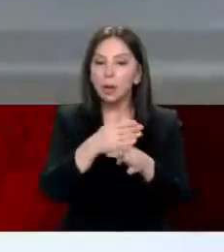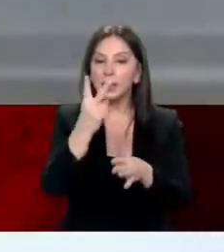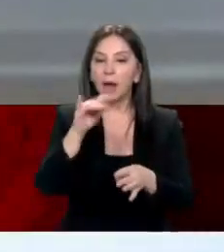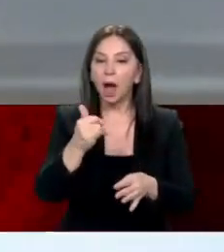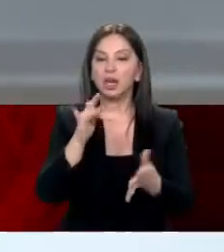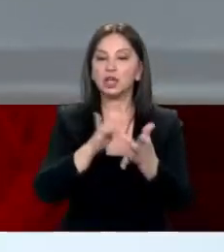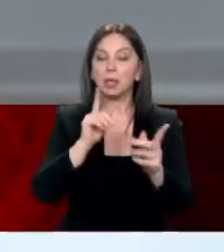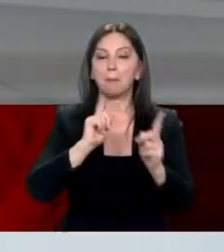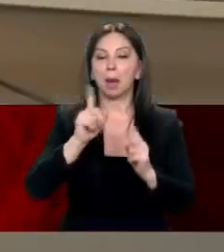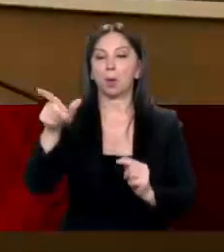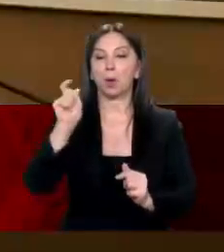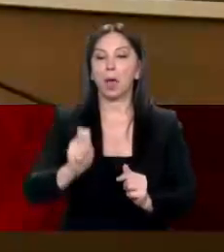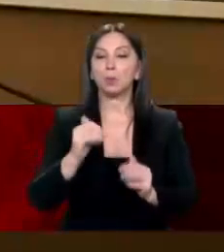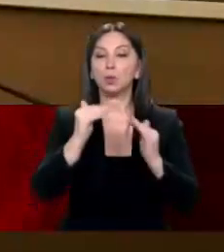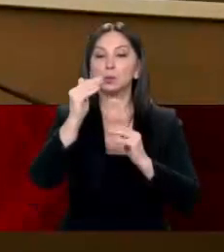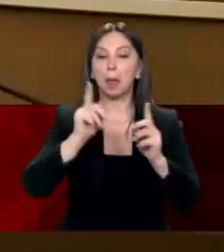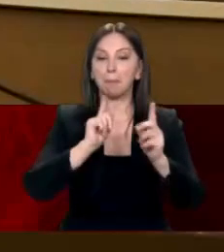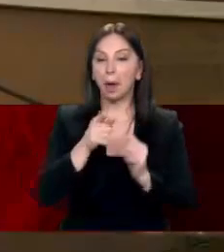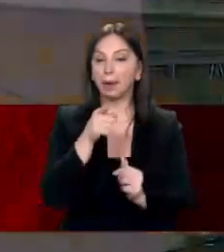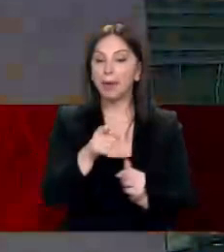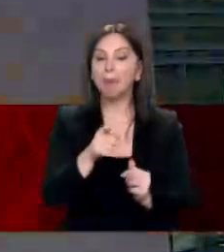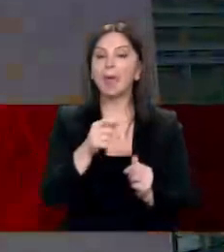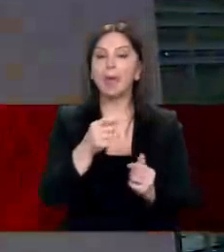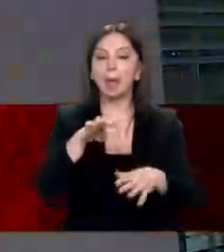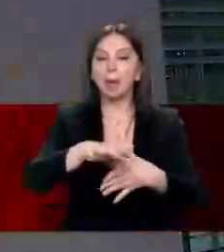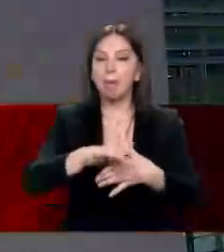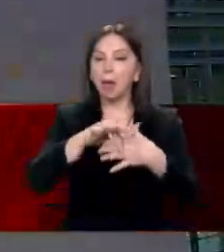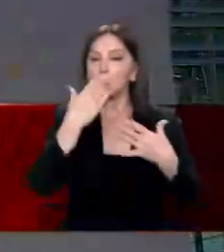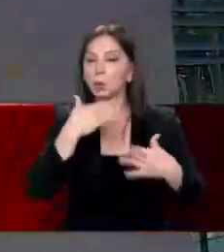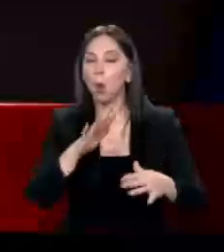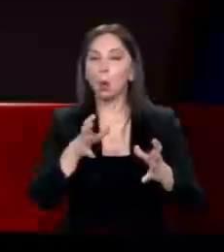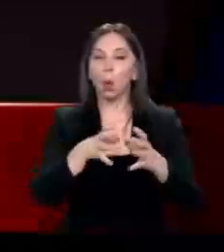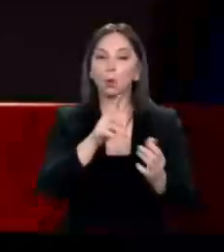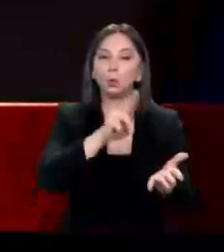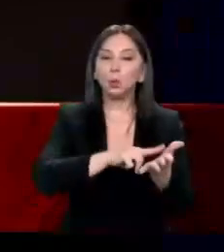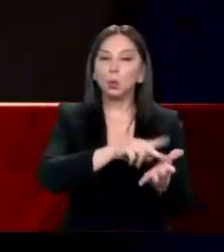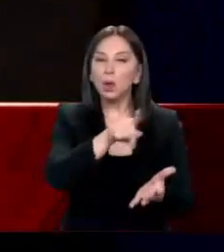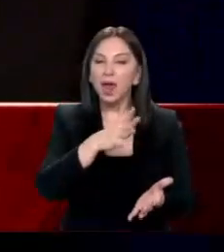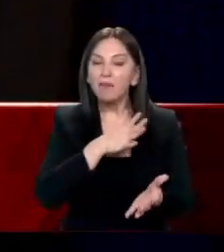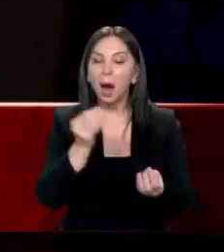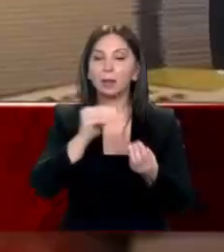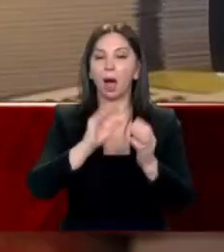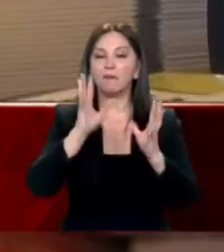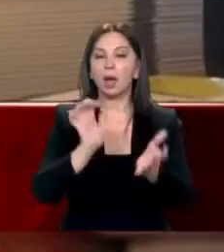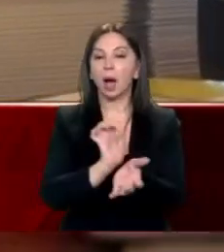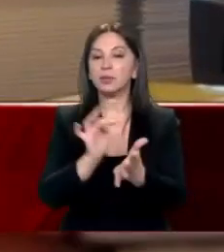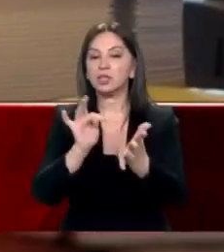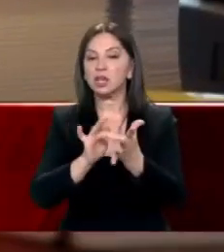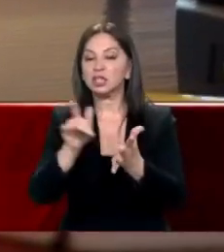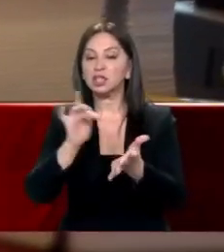ağır ceza mahkemesi yaptı. Yüksek Mahkeme de kanıtlanmamasına rağmen örgüte üye olanlardan daha fazla hapis